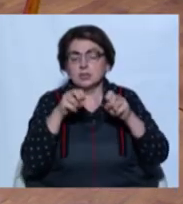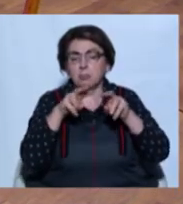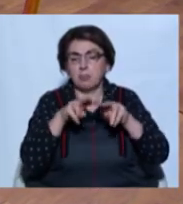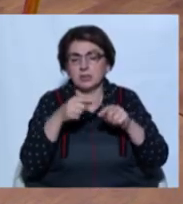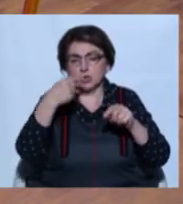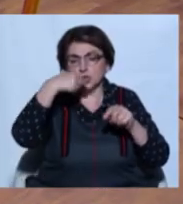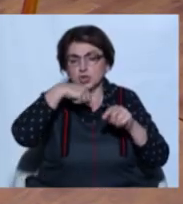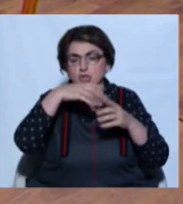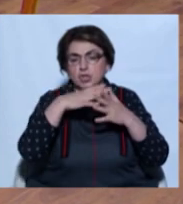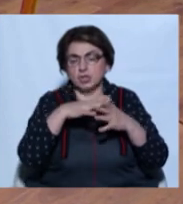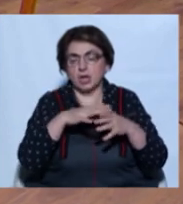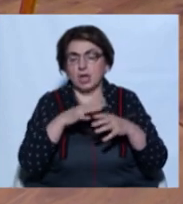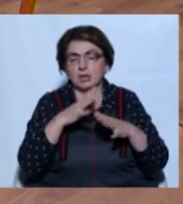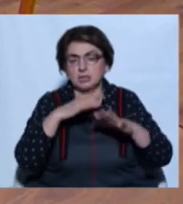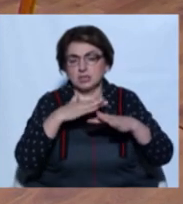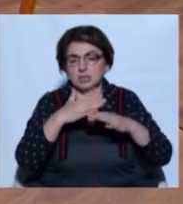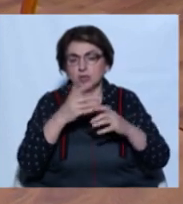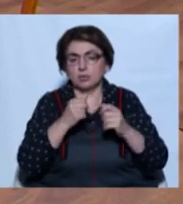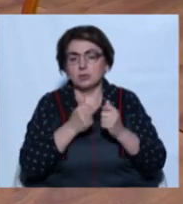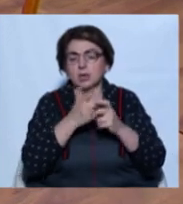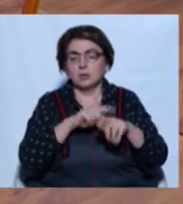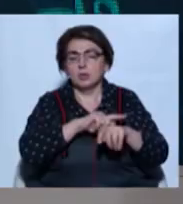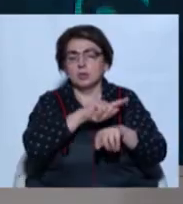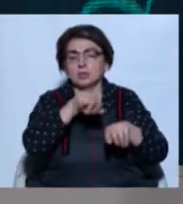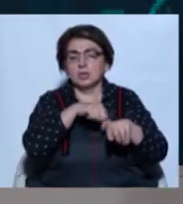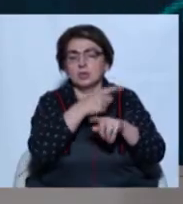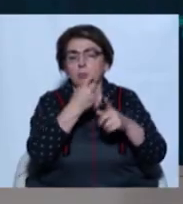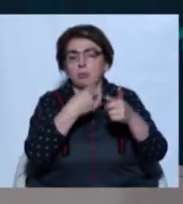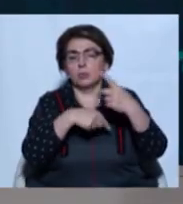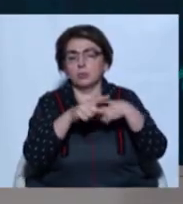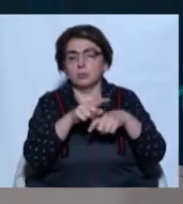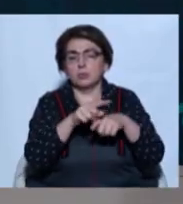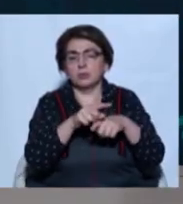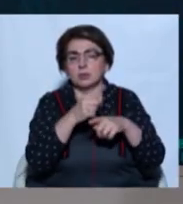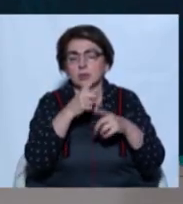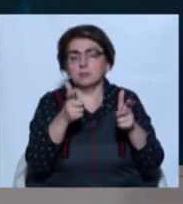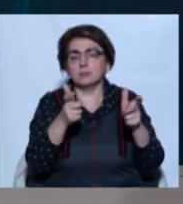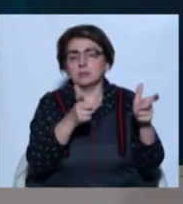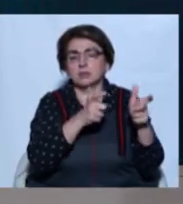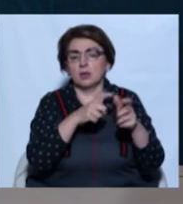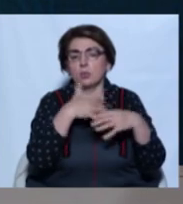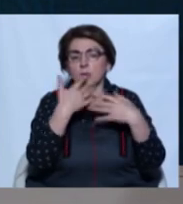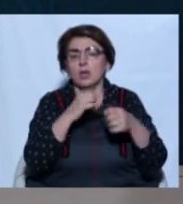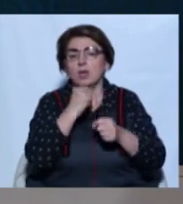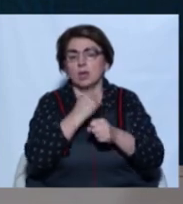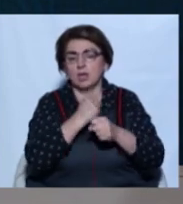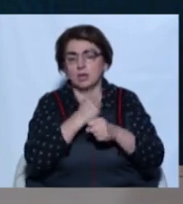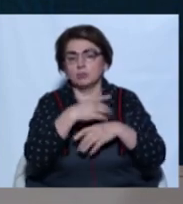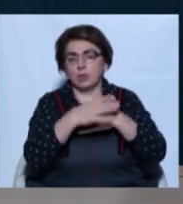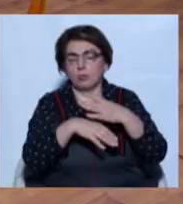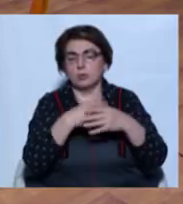არის საჭვლის მომნელებელი სითხე და რამოდენიმე საათის შემდეგ ბრუნდება და გამზადებულ, გადამუშავებულ